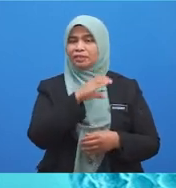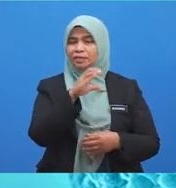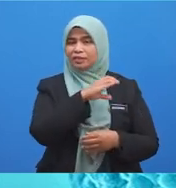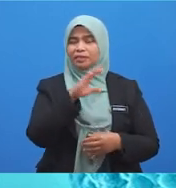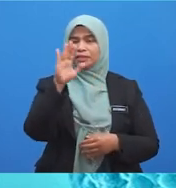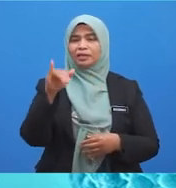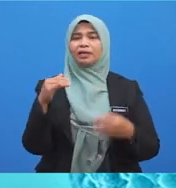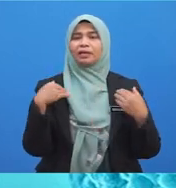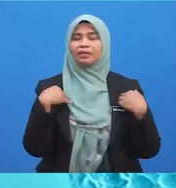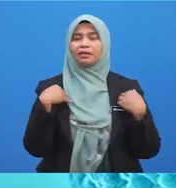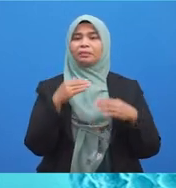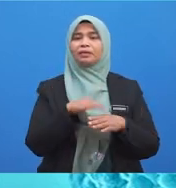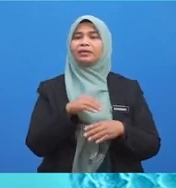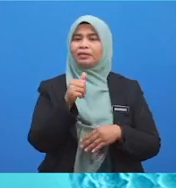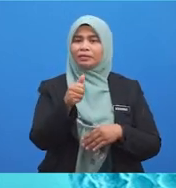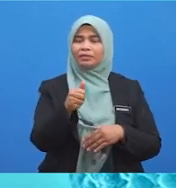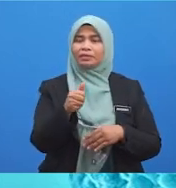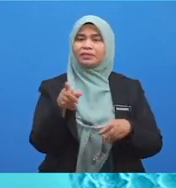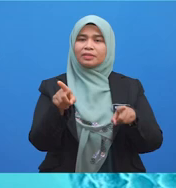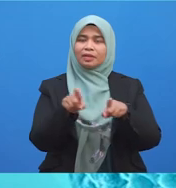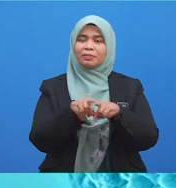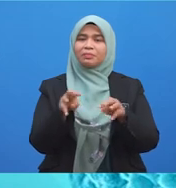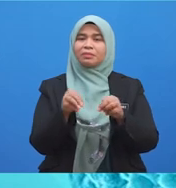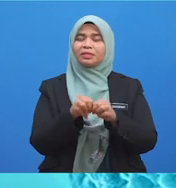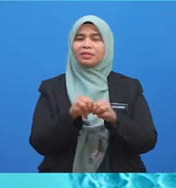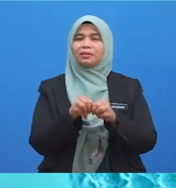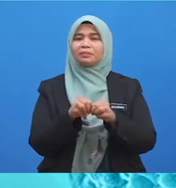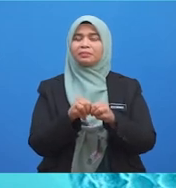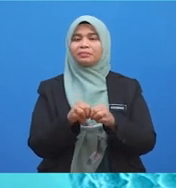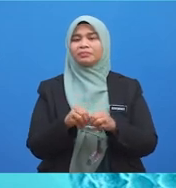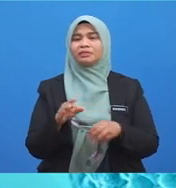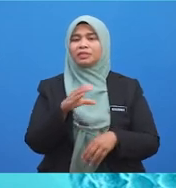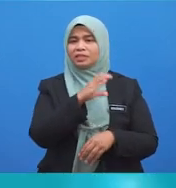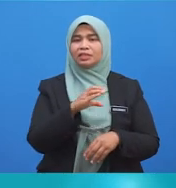menyamai ciri-ciri yang terdapat pada kedua ibu bapa anda?